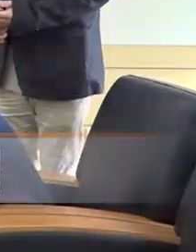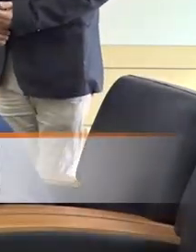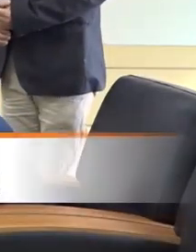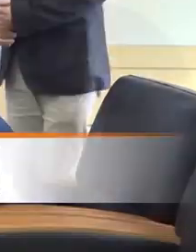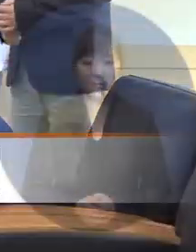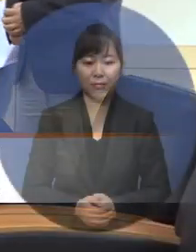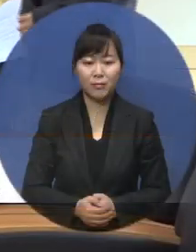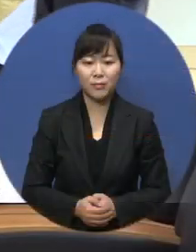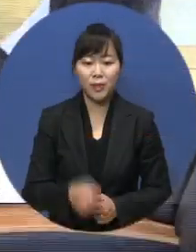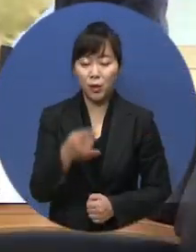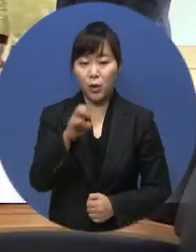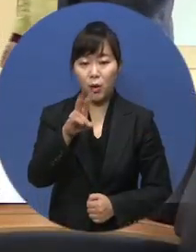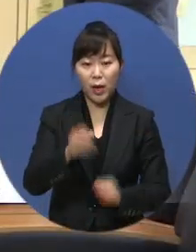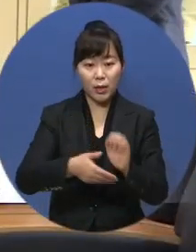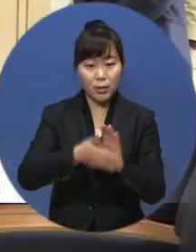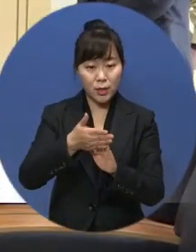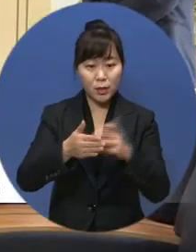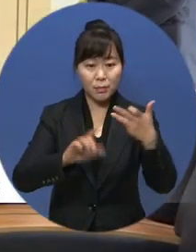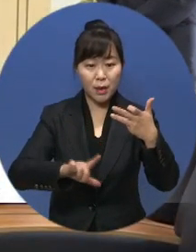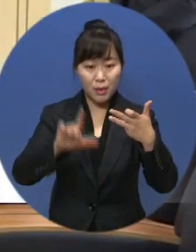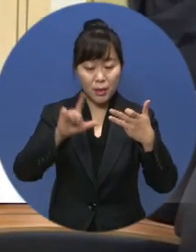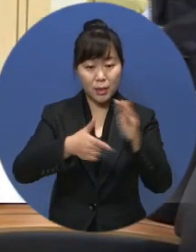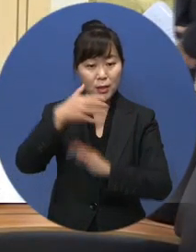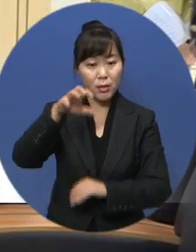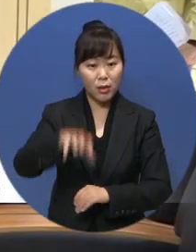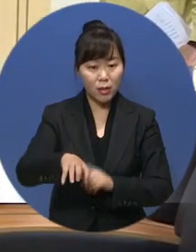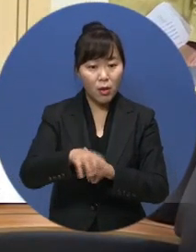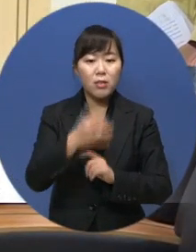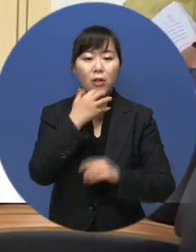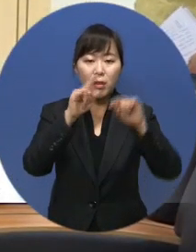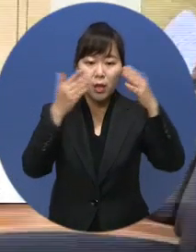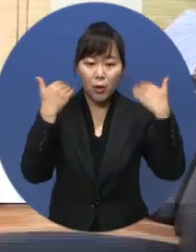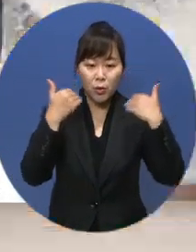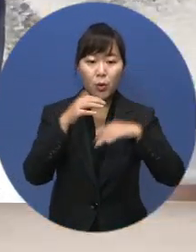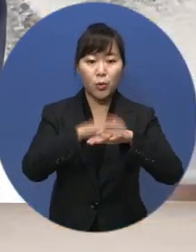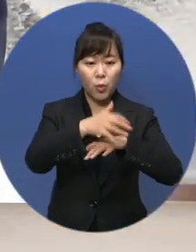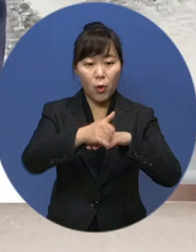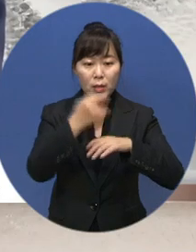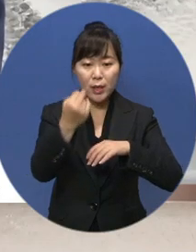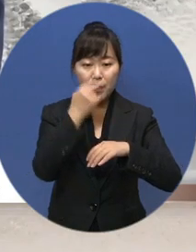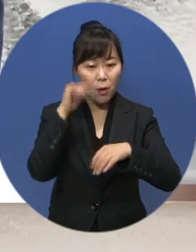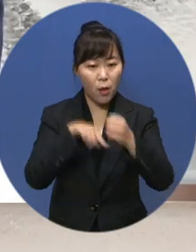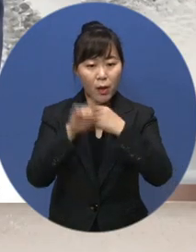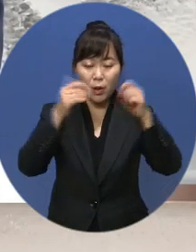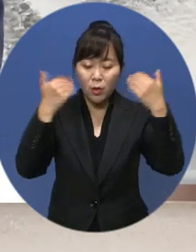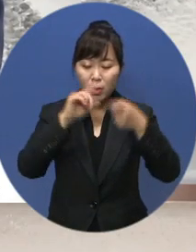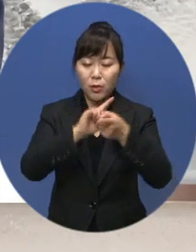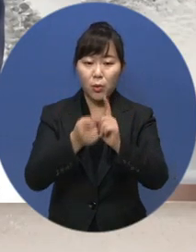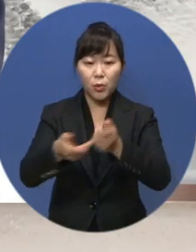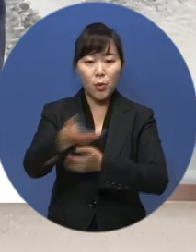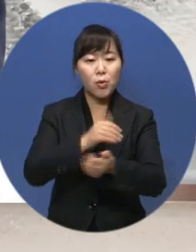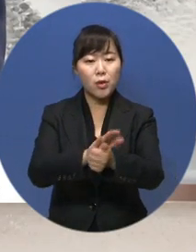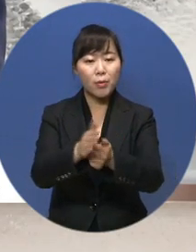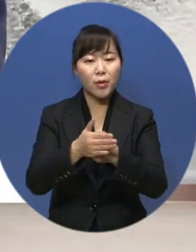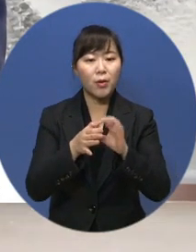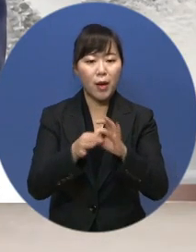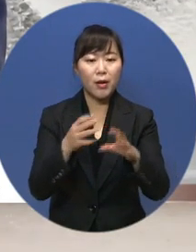광양시는 지난 18일 광양시청 에서 서울대학교 농업생명과학대학 꽈 교류 협력 추진을 위한 협약을